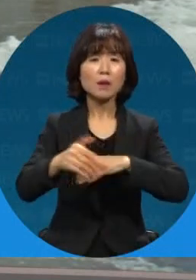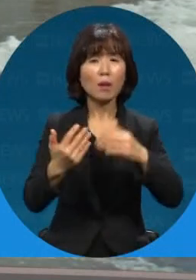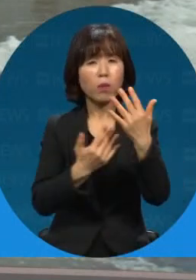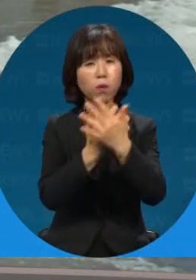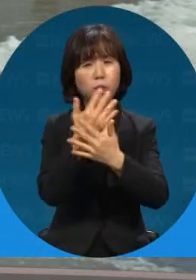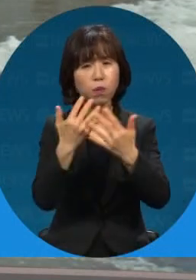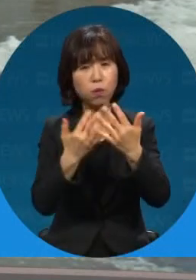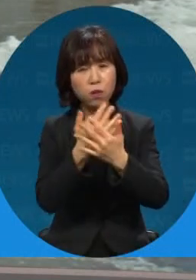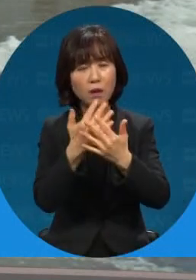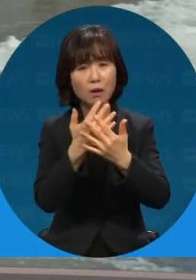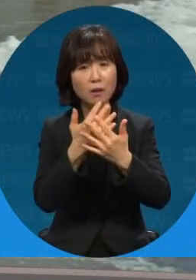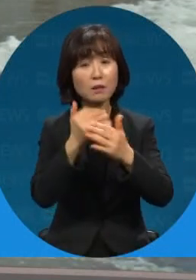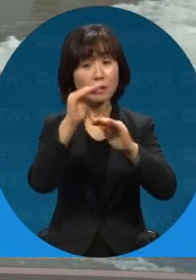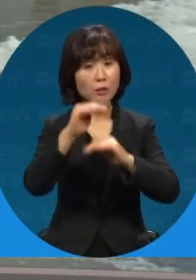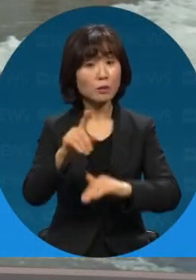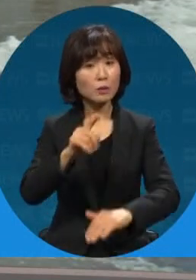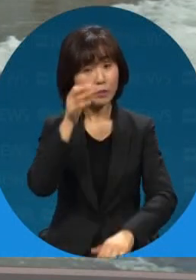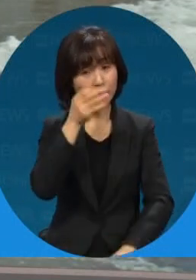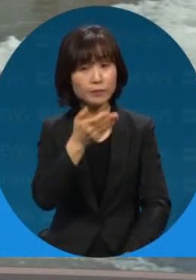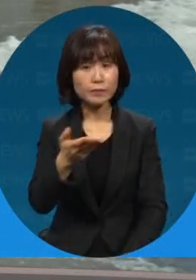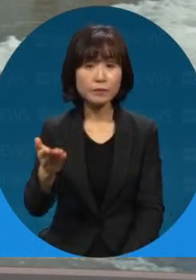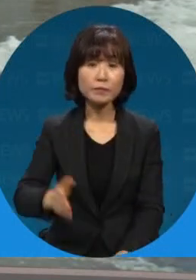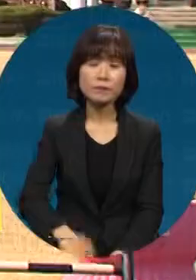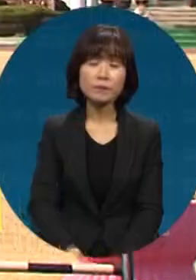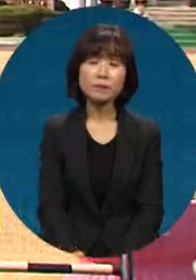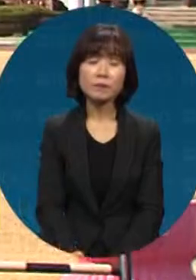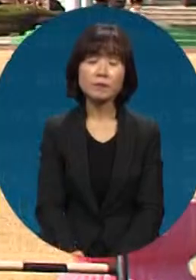사정인지 서진석 기자가 취재했습니다